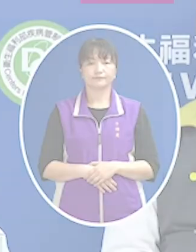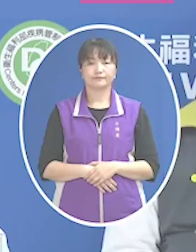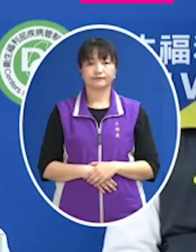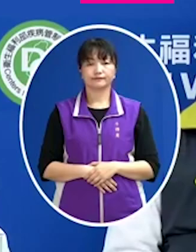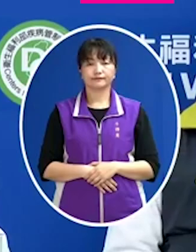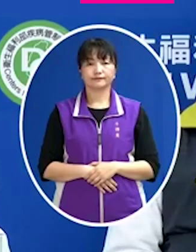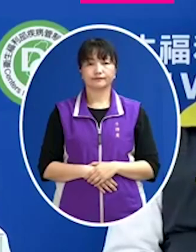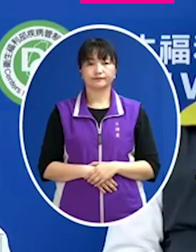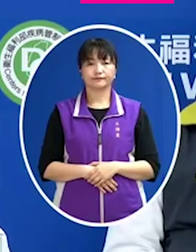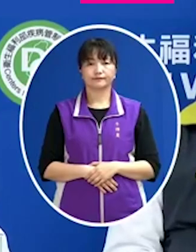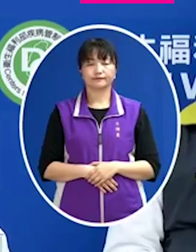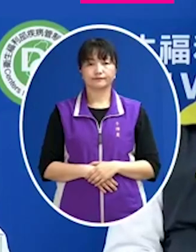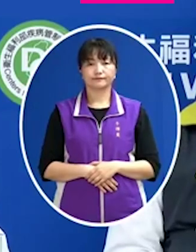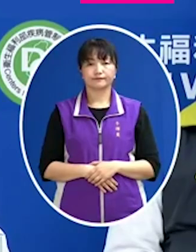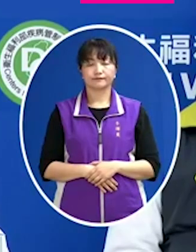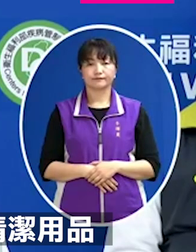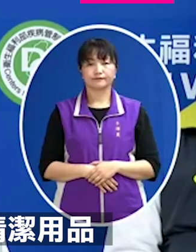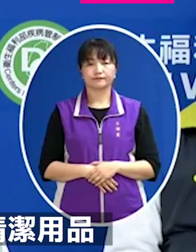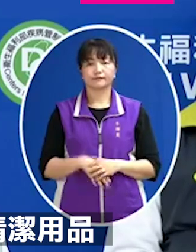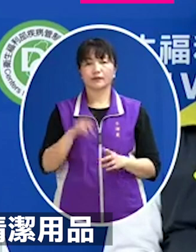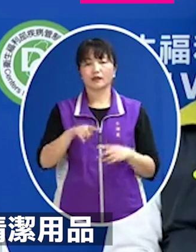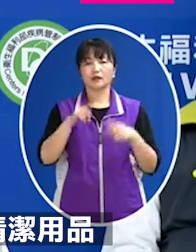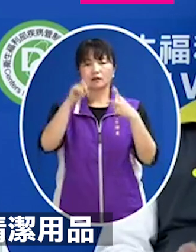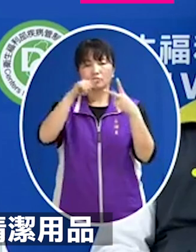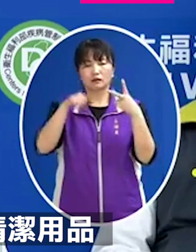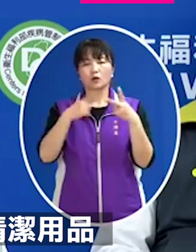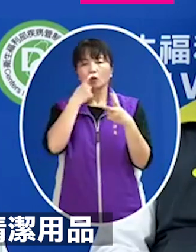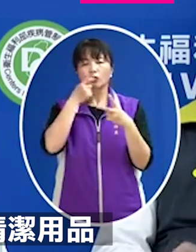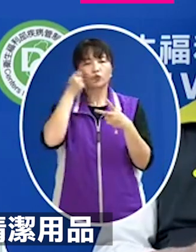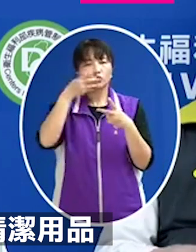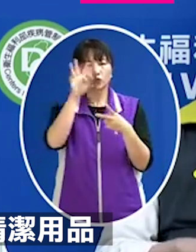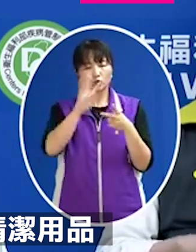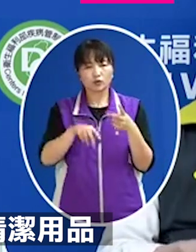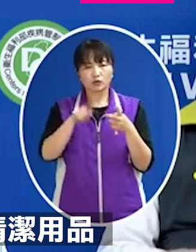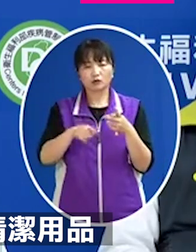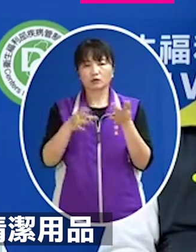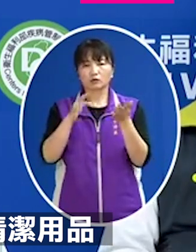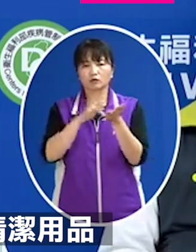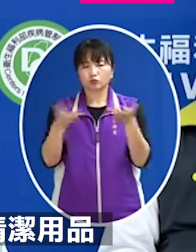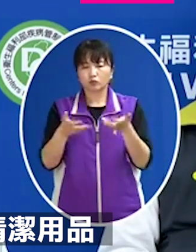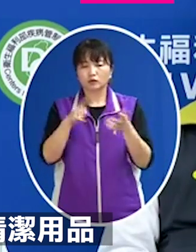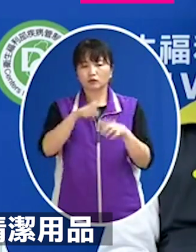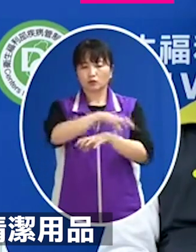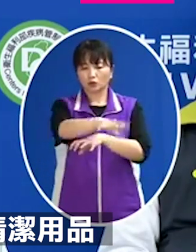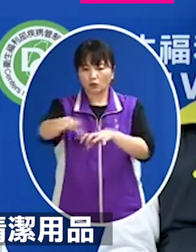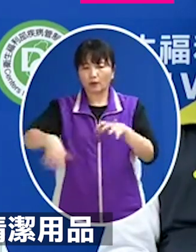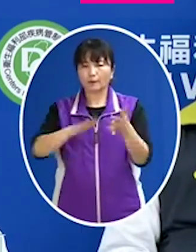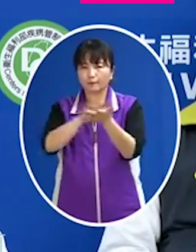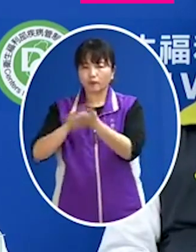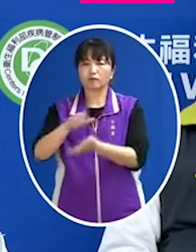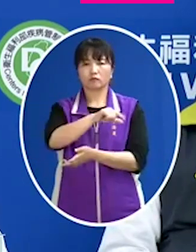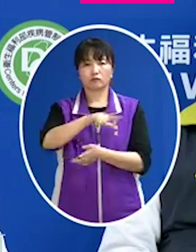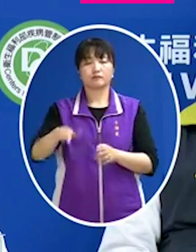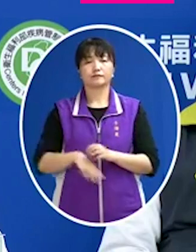你刚才有叫我喝，你也可以倒带过去看。 上在那个、啊、就是在次氯酸水，在我们这食药所认定它是一个环境的清洁用品、